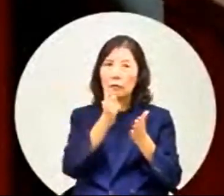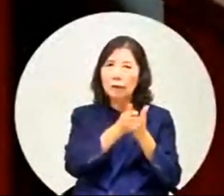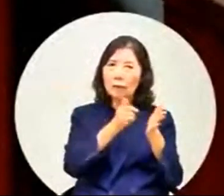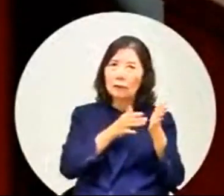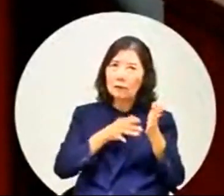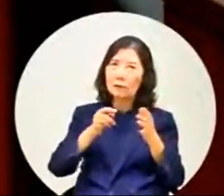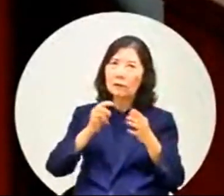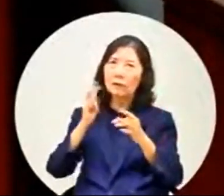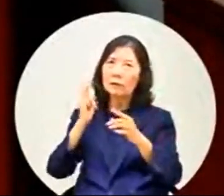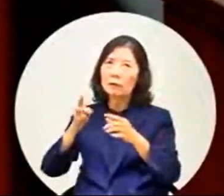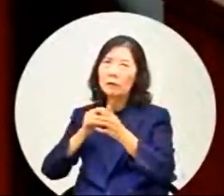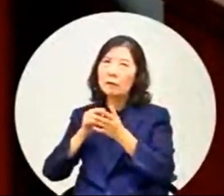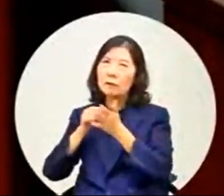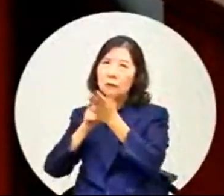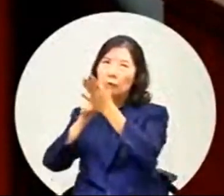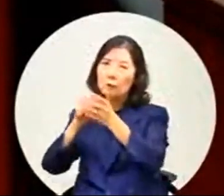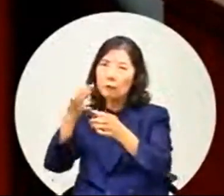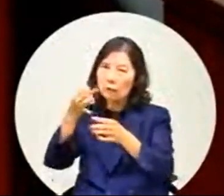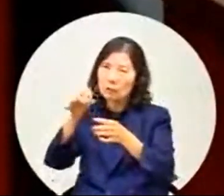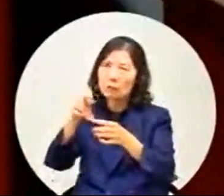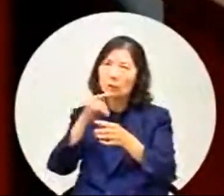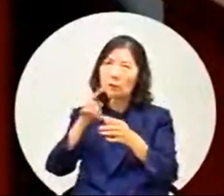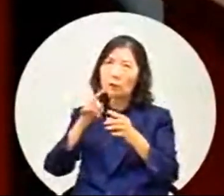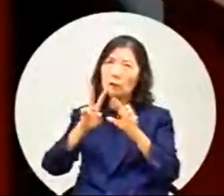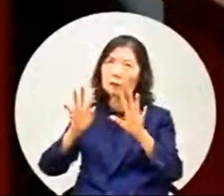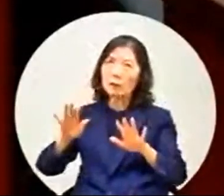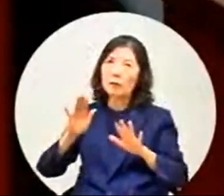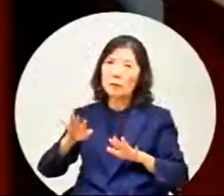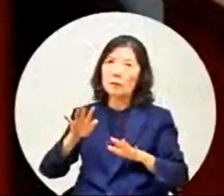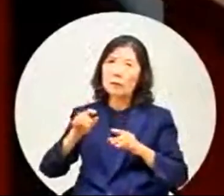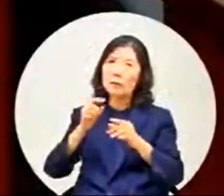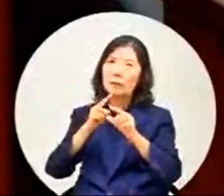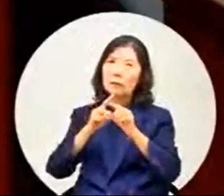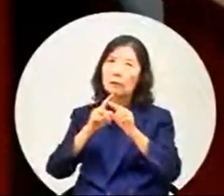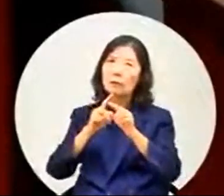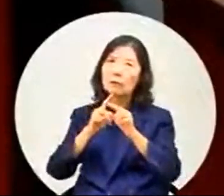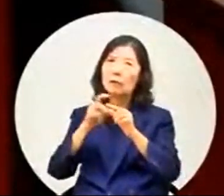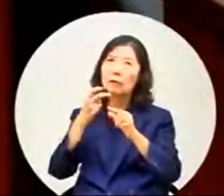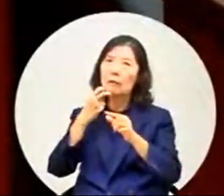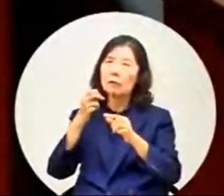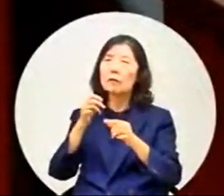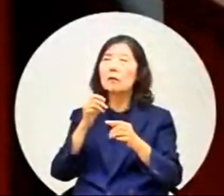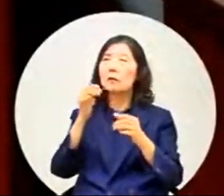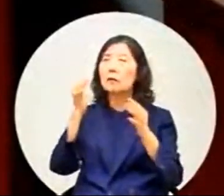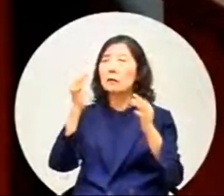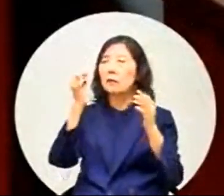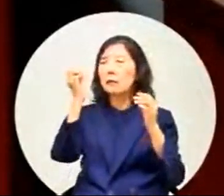笔钱，前朝的时候跟中央要这一笔钱，但中央现在说潘姐你起定瓦郎啊，我们再议。